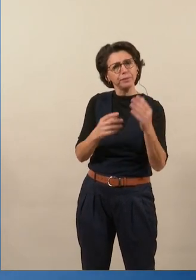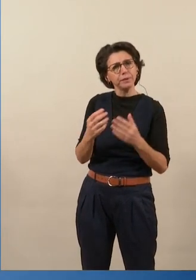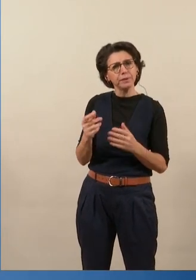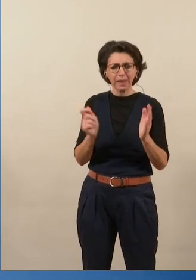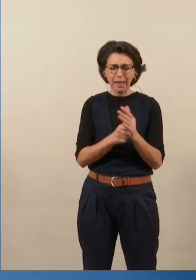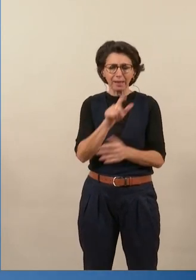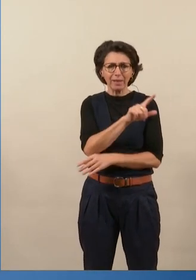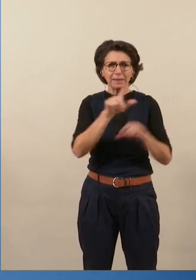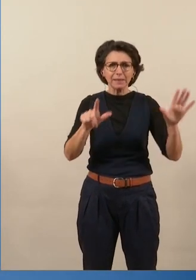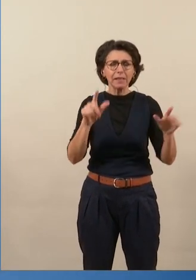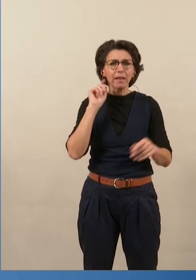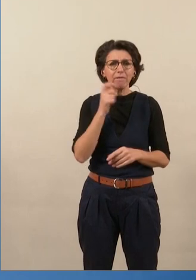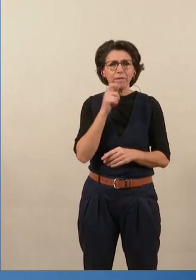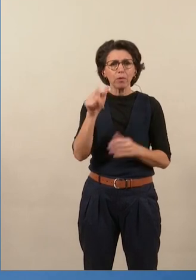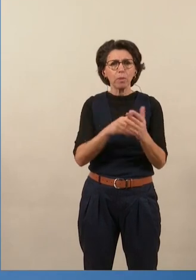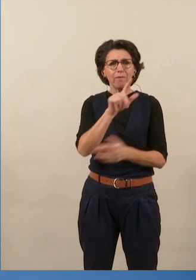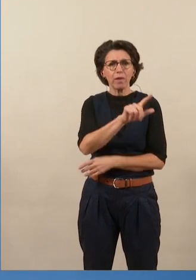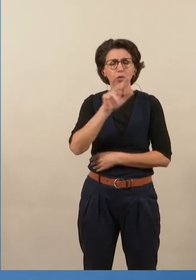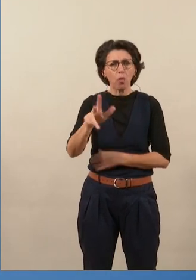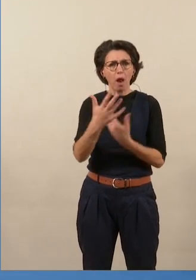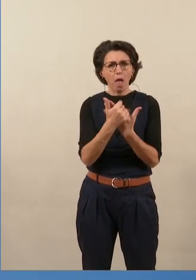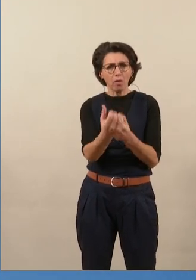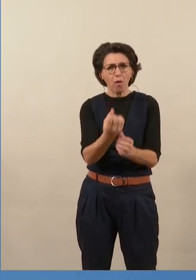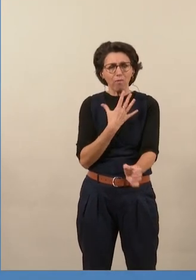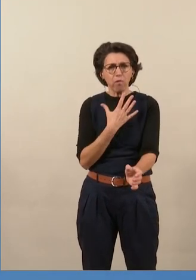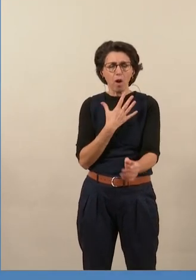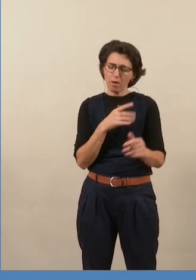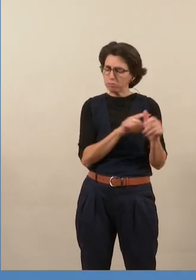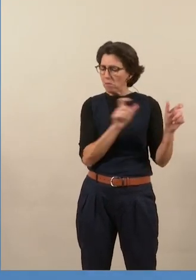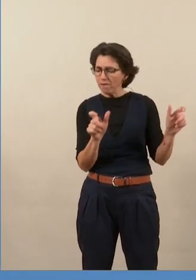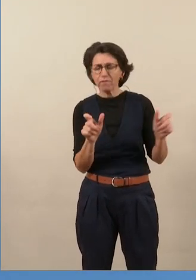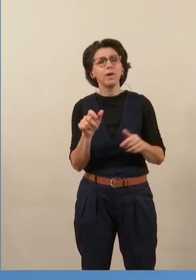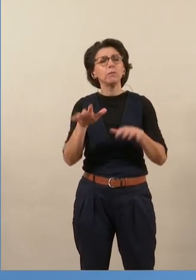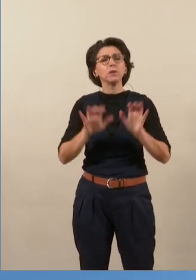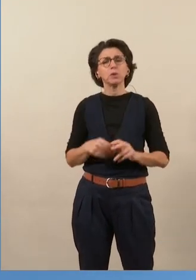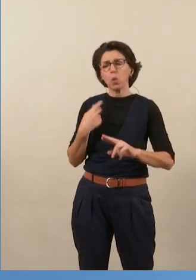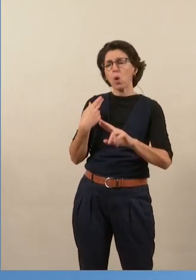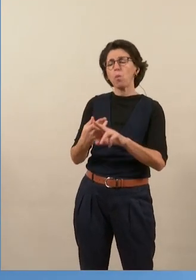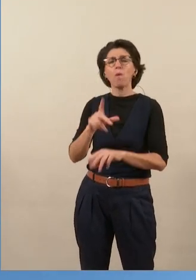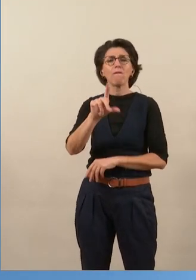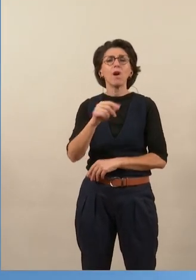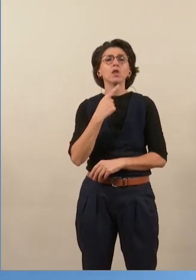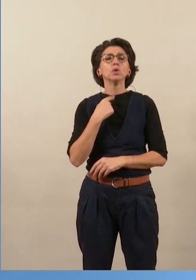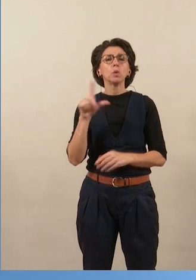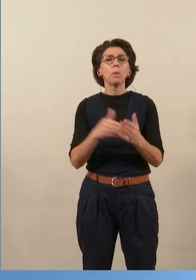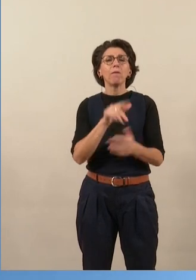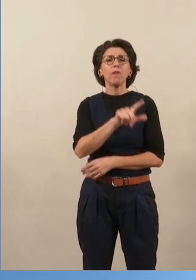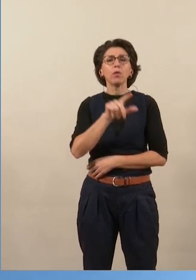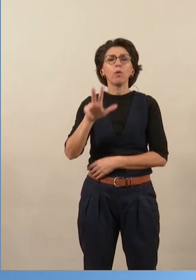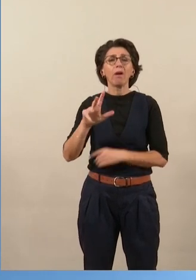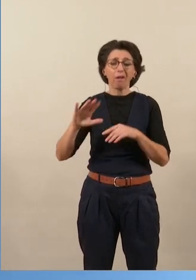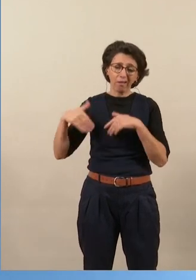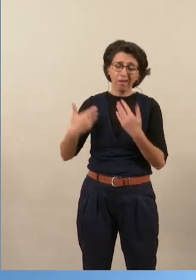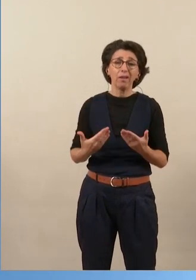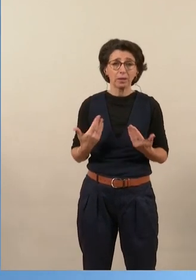27 avril 2023 et une réponse de l'administration le 20 juin 2023 pour dire le temps et on est au mois de